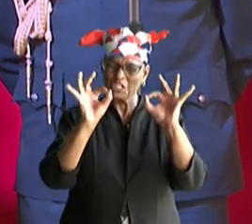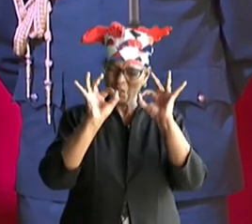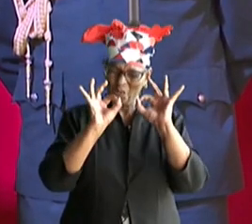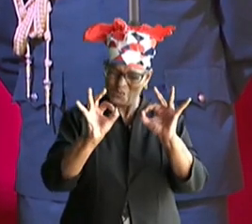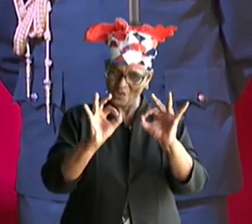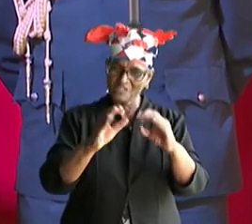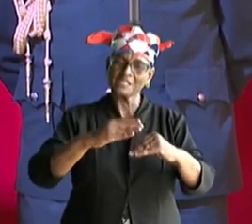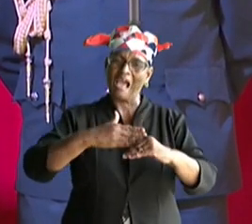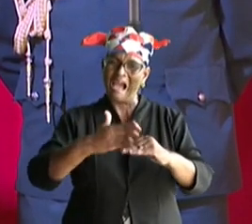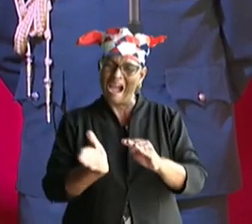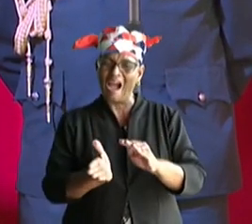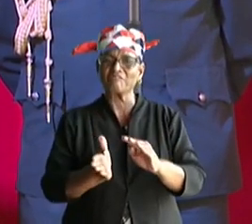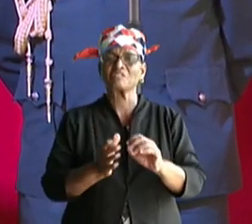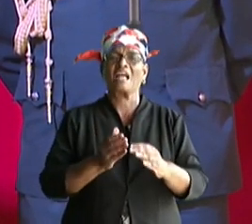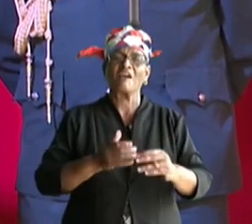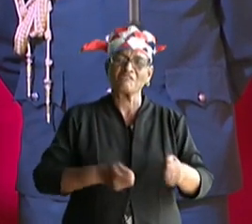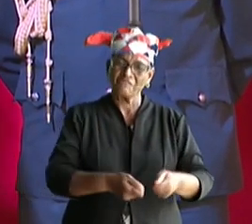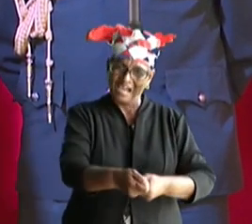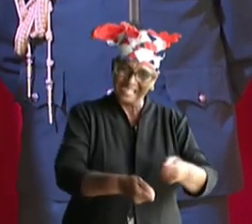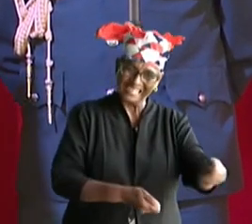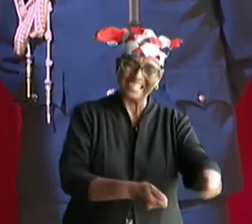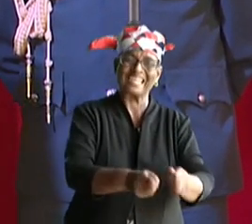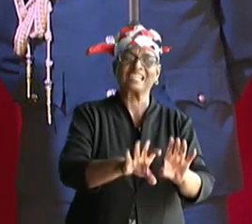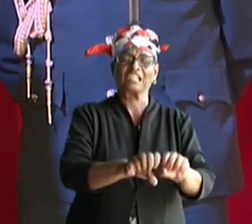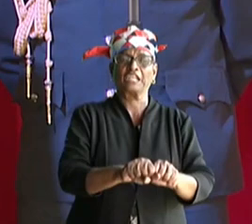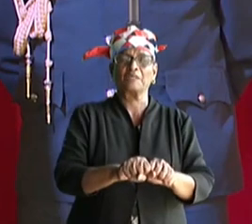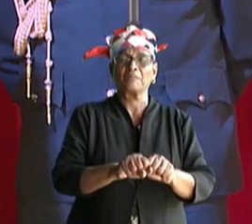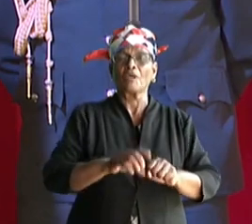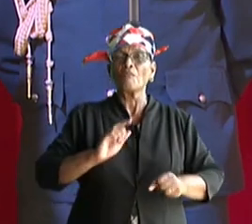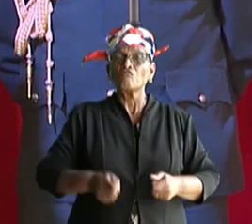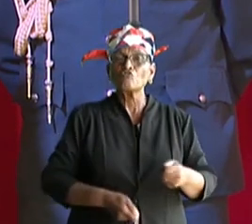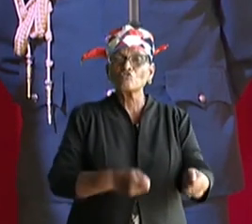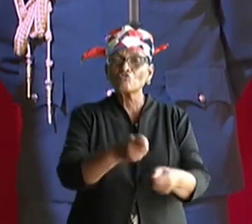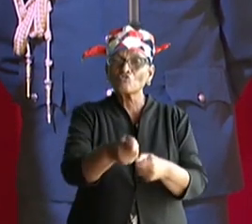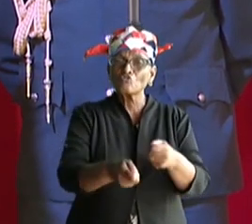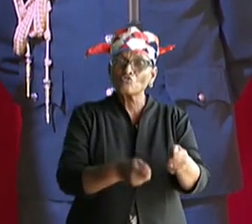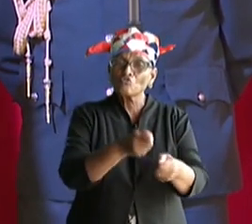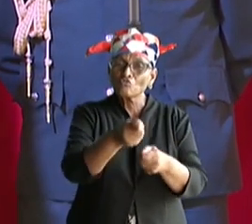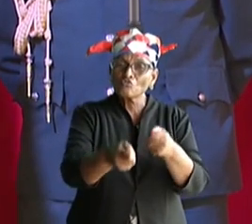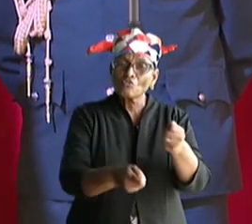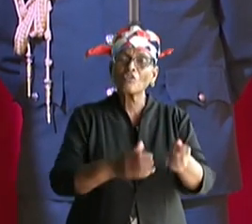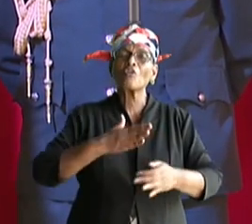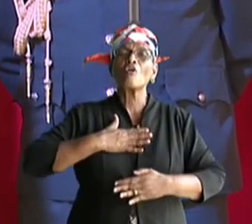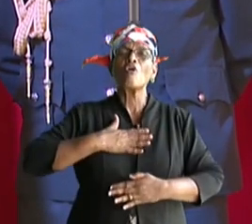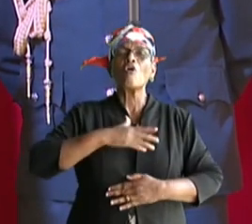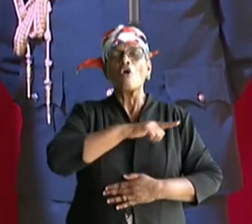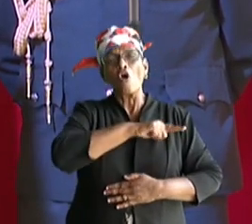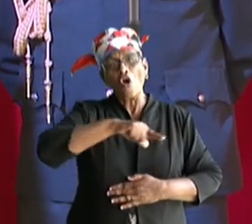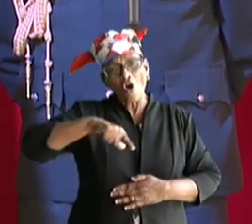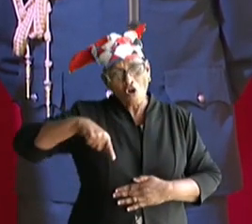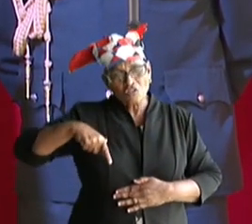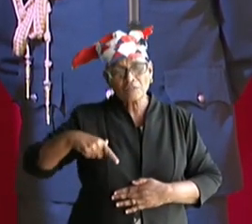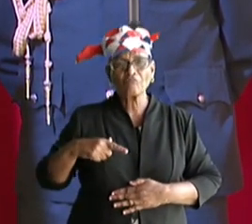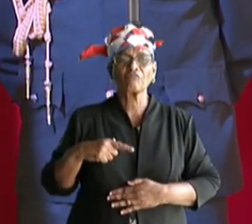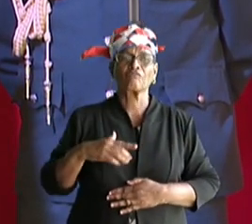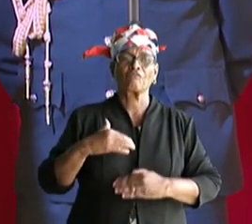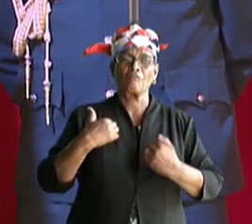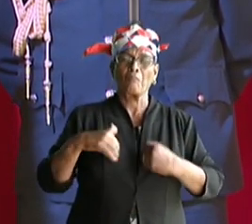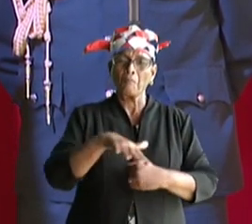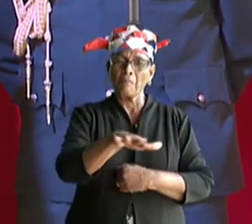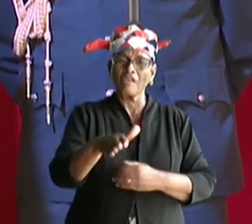te nemen. Om ervoor te zorgen dat we ons volk op het pad